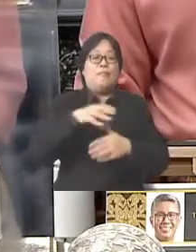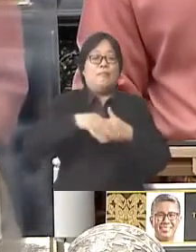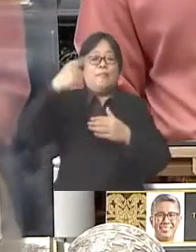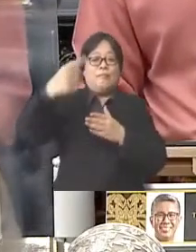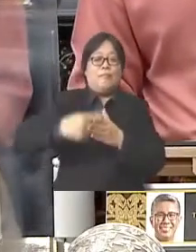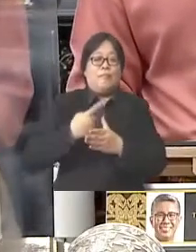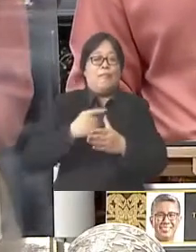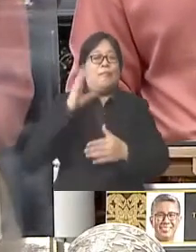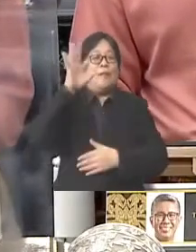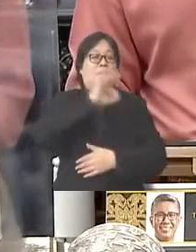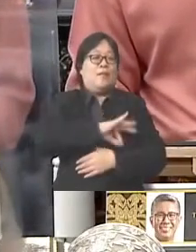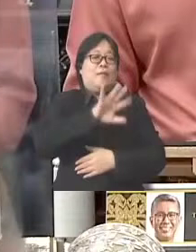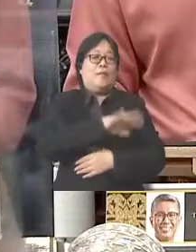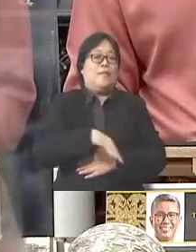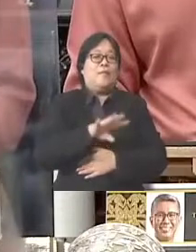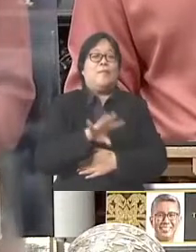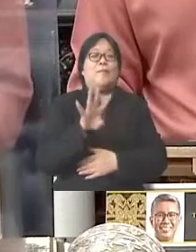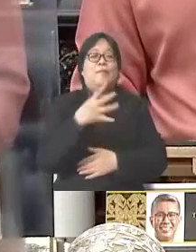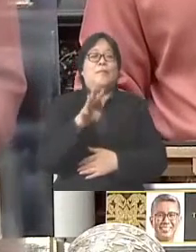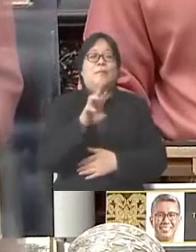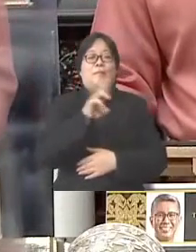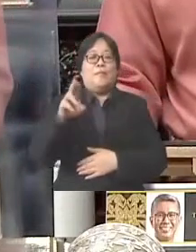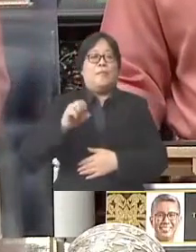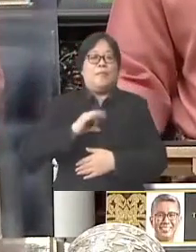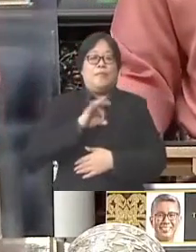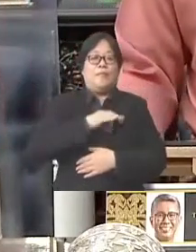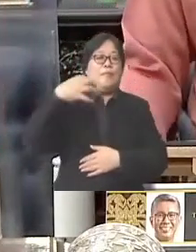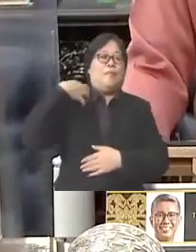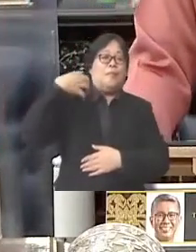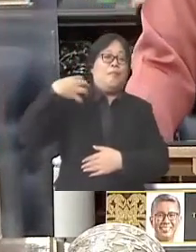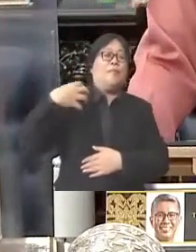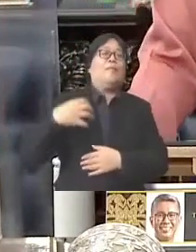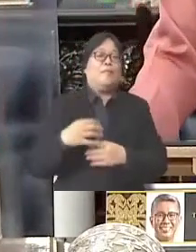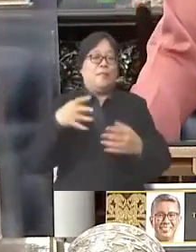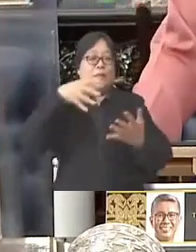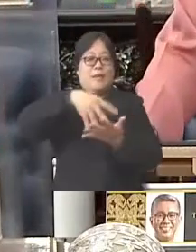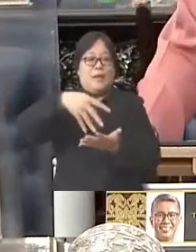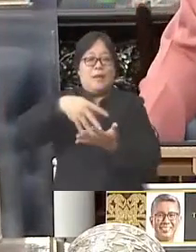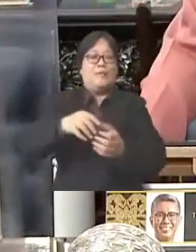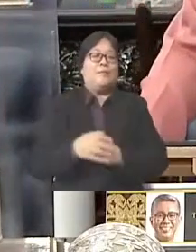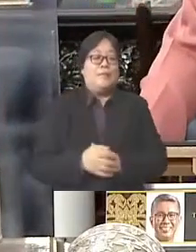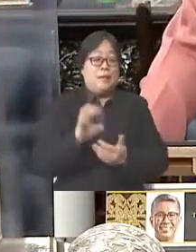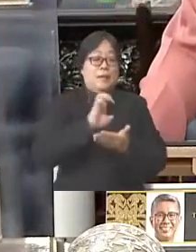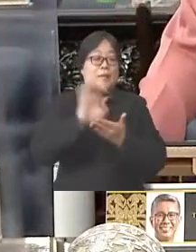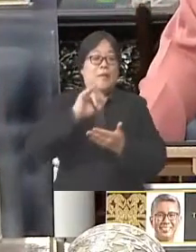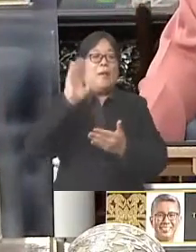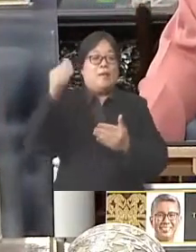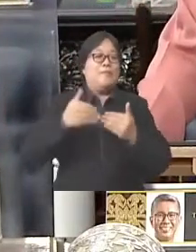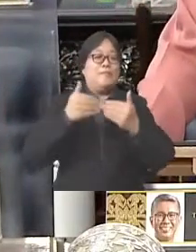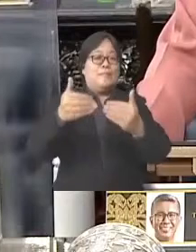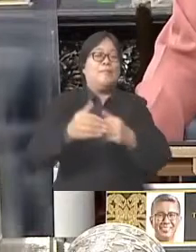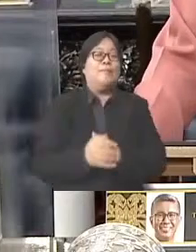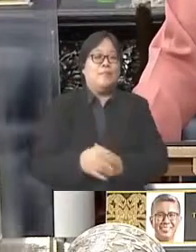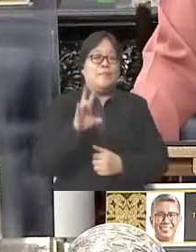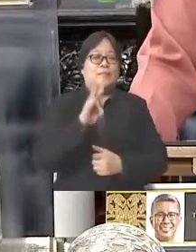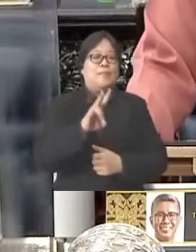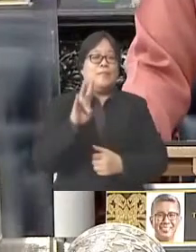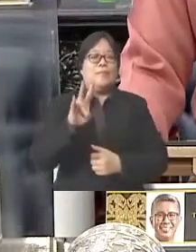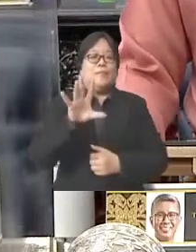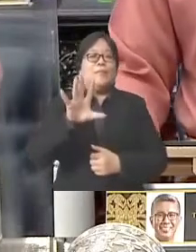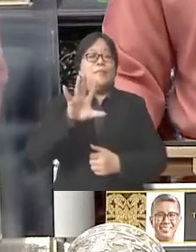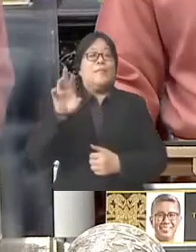sebulan yang bakal memanfaatkan lebih 14 pada 1000 pegawai penjara Sebagai tambahan elaun ini juga dipanjangkan kepada